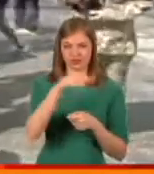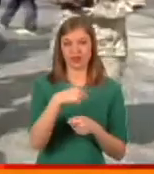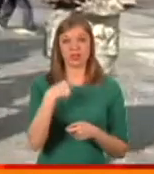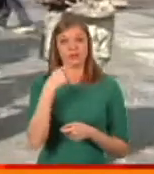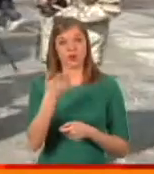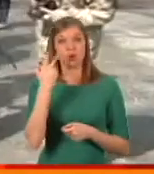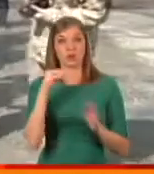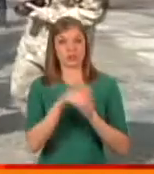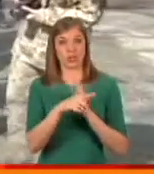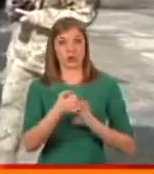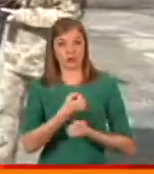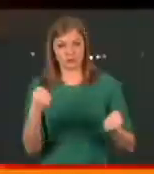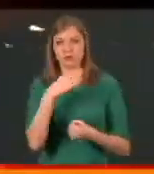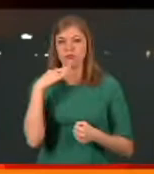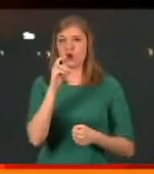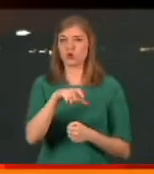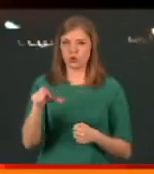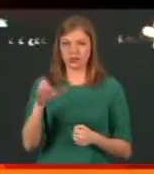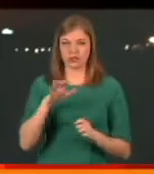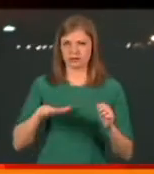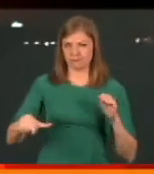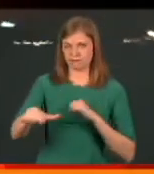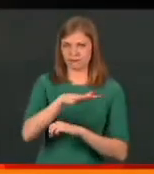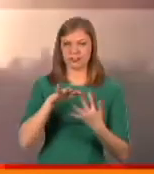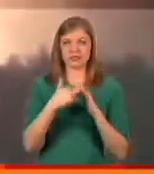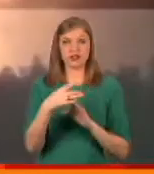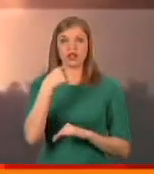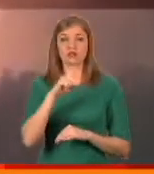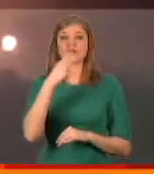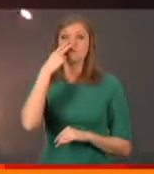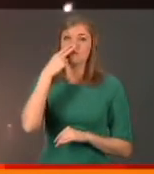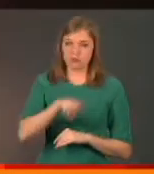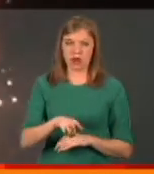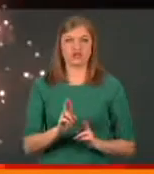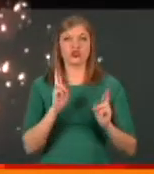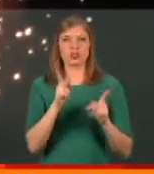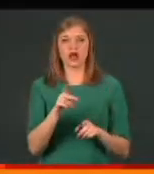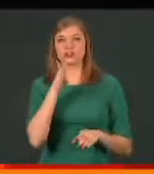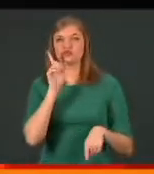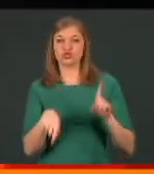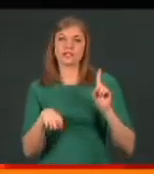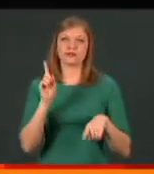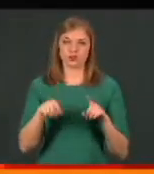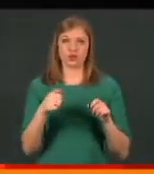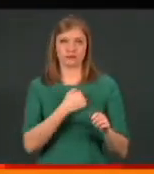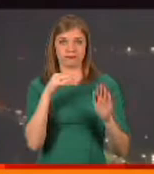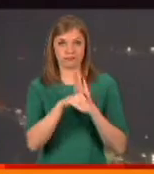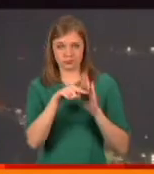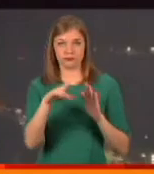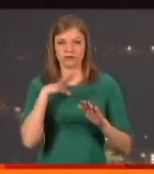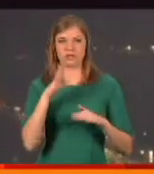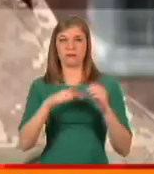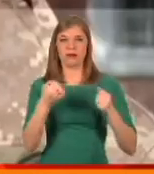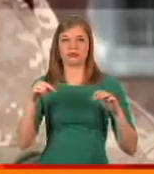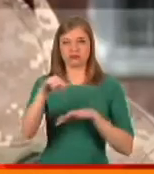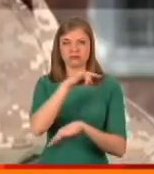коли склади вибухнули, чимало людей із навколишніх сіл казали, що бачили, як час від часу над арсеналом ширяли